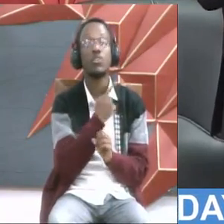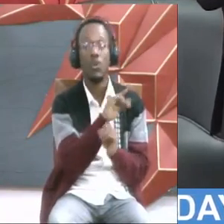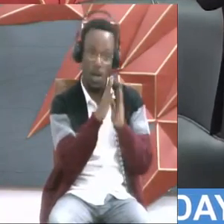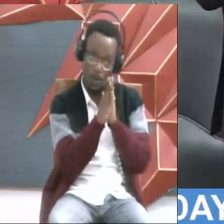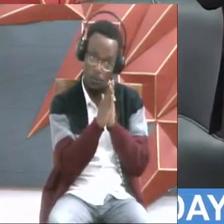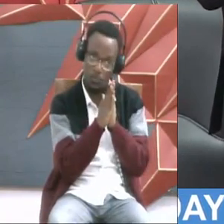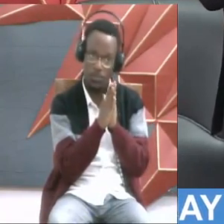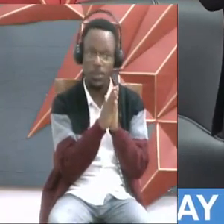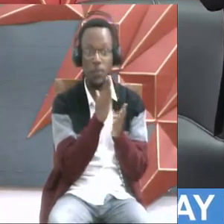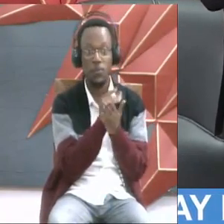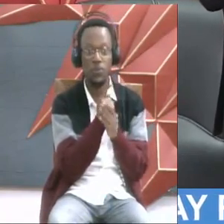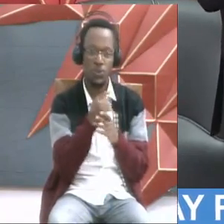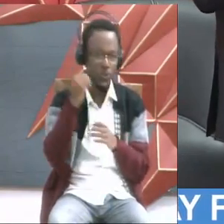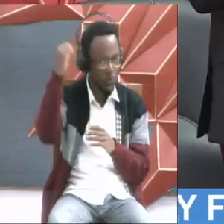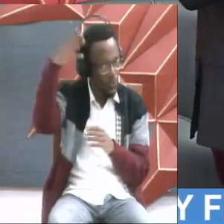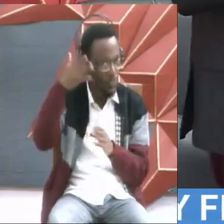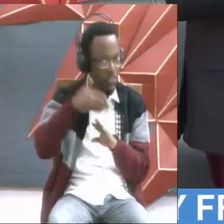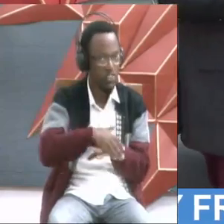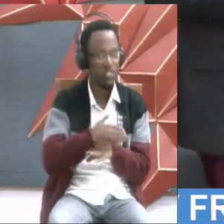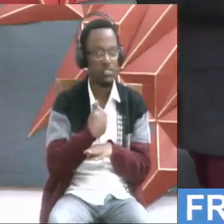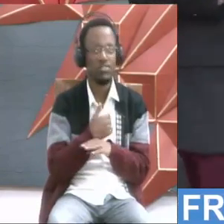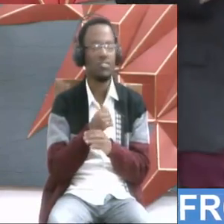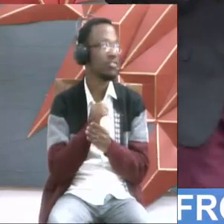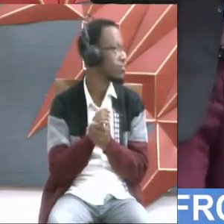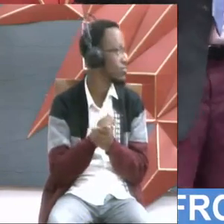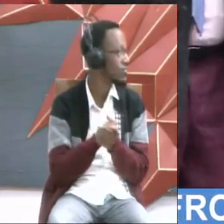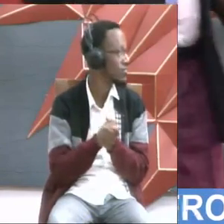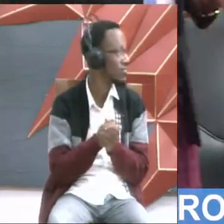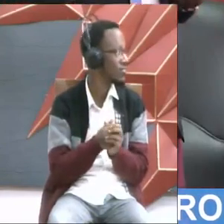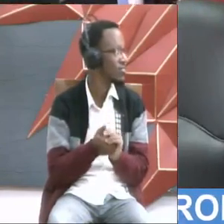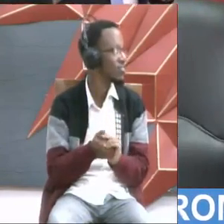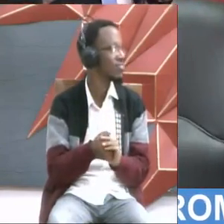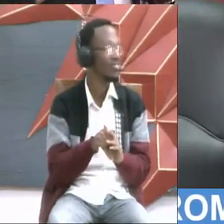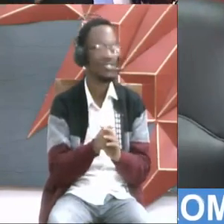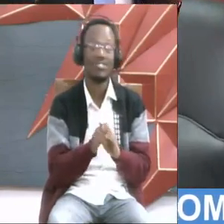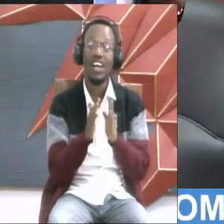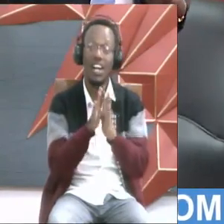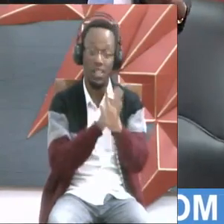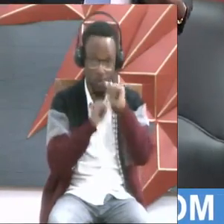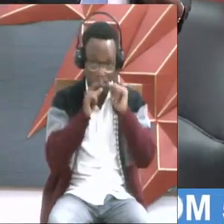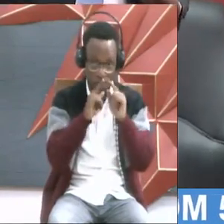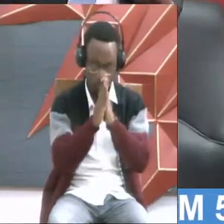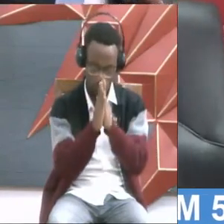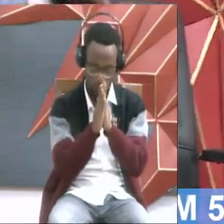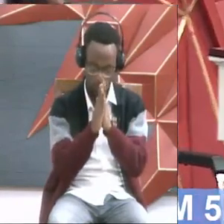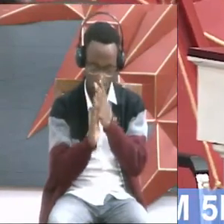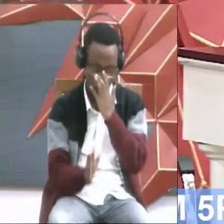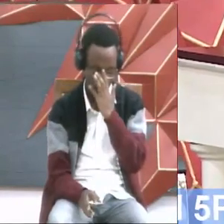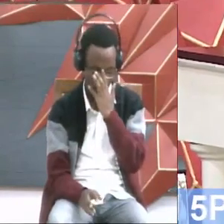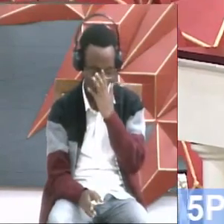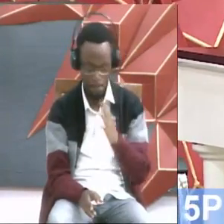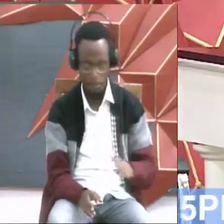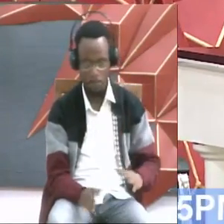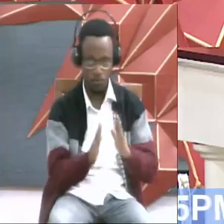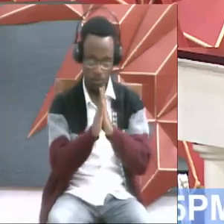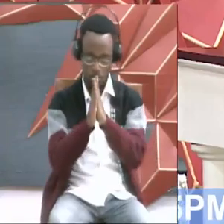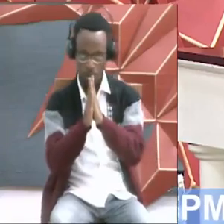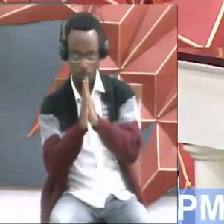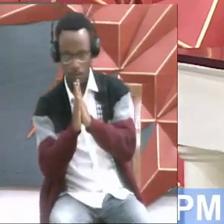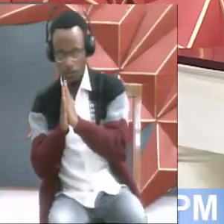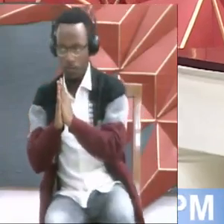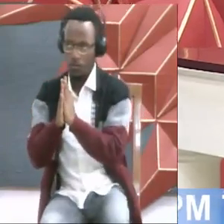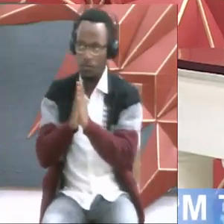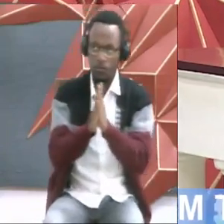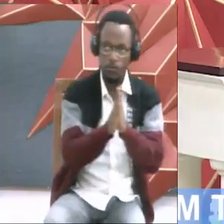kuruta ukwanjye mbani bamugisha dusenge Dieu vous bénisse prions Data